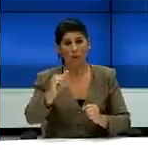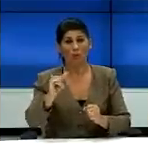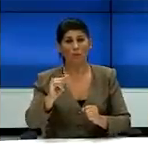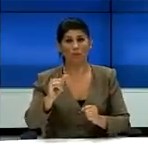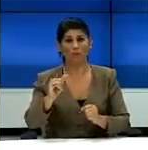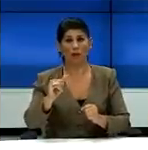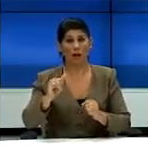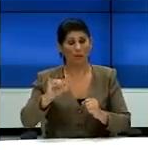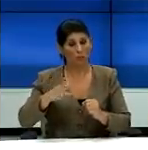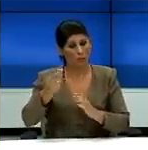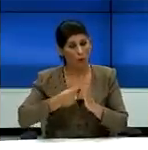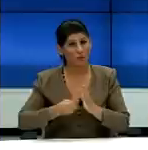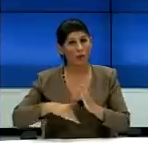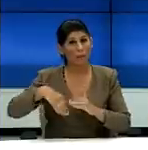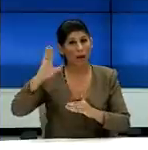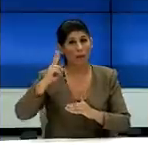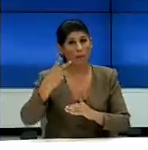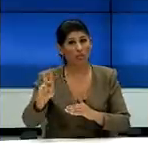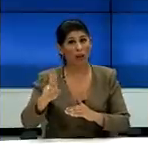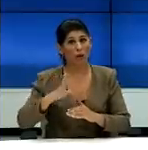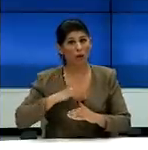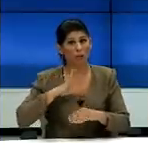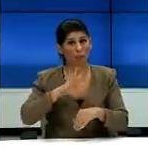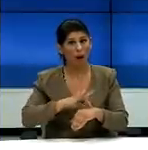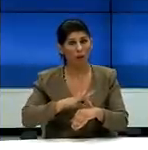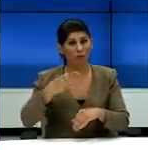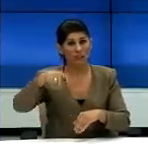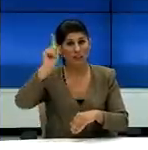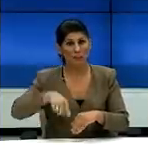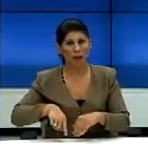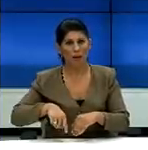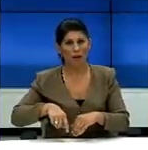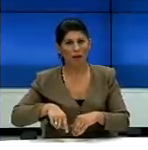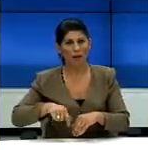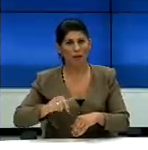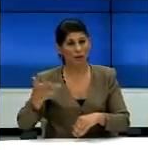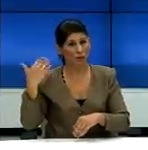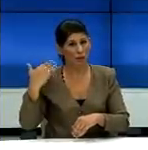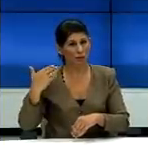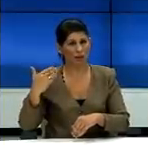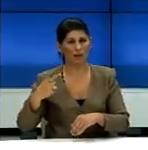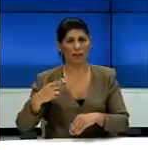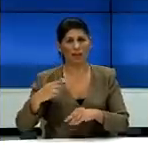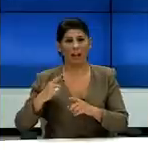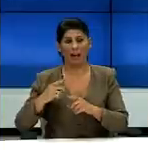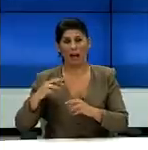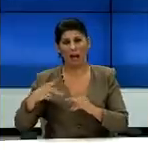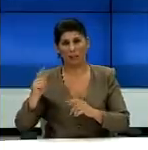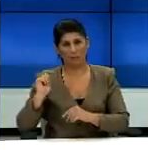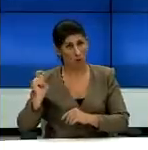συχνά πάνω από 200. Τότε λοιπόν η εξωματική αντιπολίτευση,